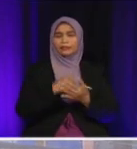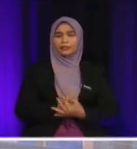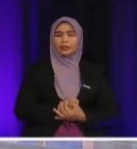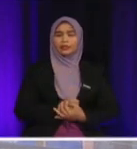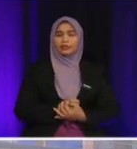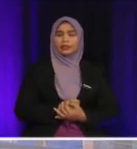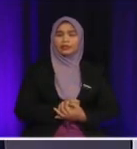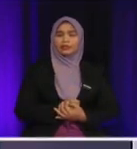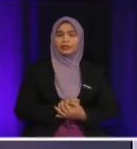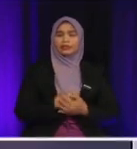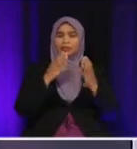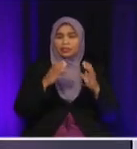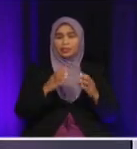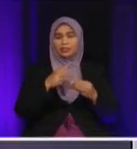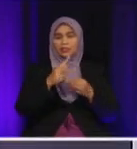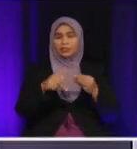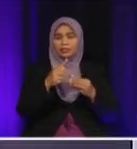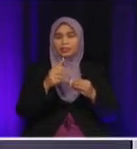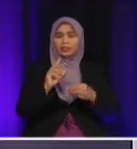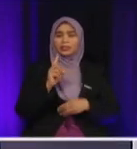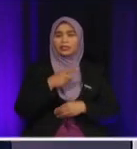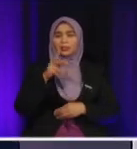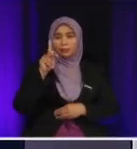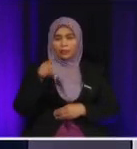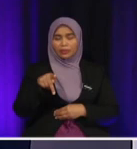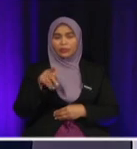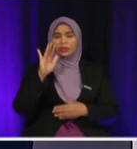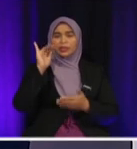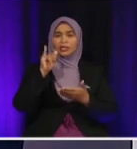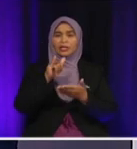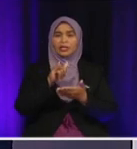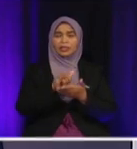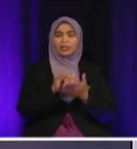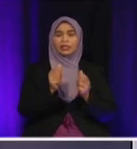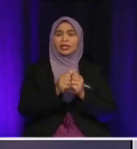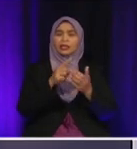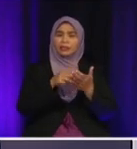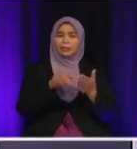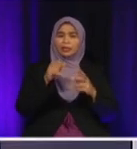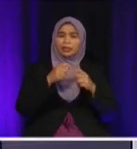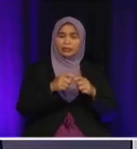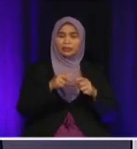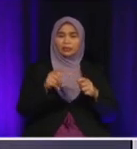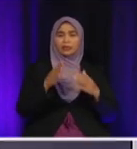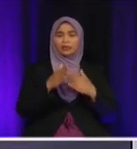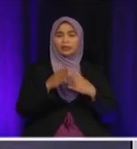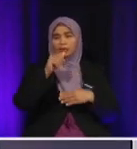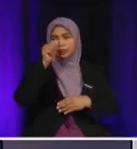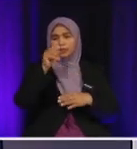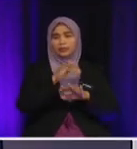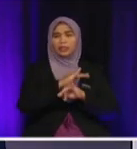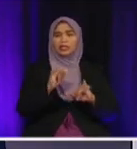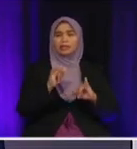Okey, jadi secara kesimpulannya maknanya kita perlu yakin dengan apa yang ditentukan oleh Allah Subhanahu Wa Taala. Jangan takut,